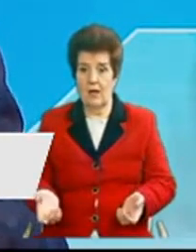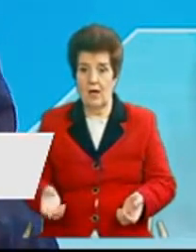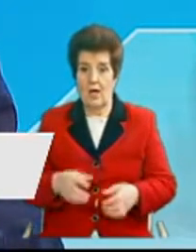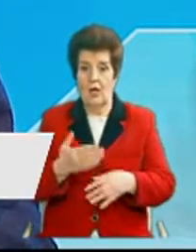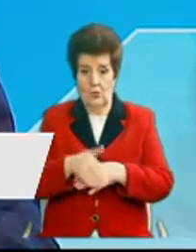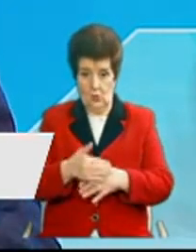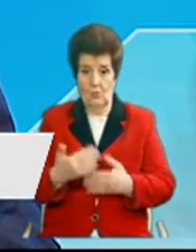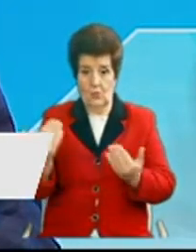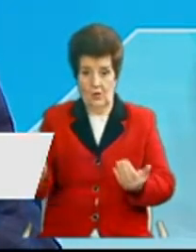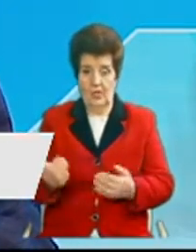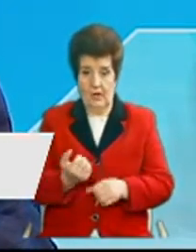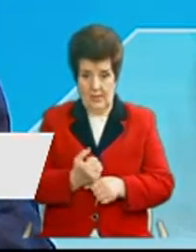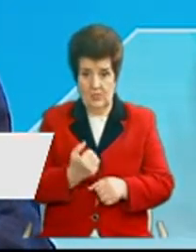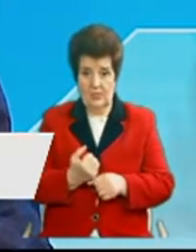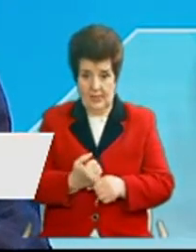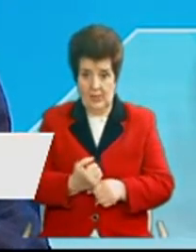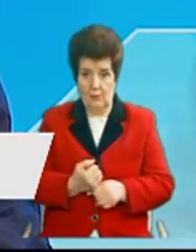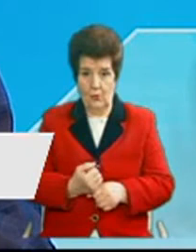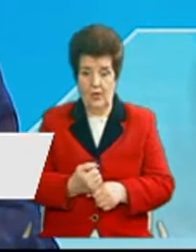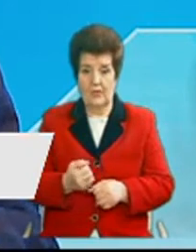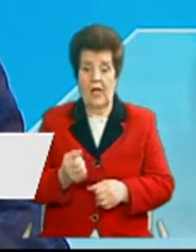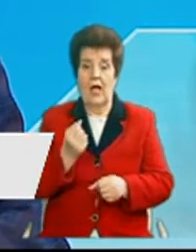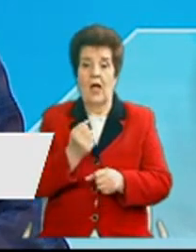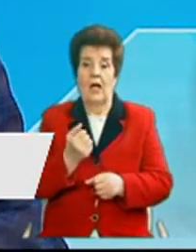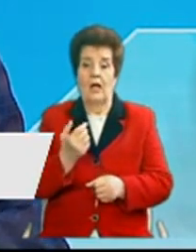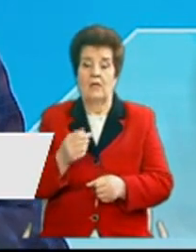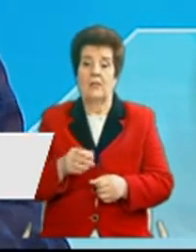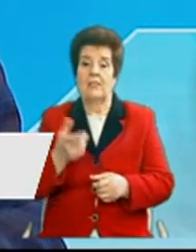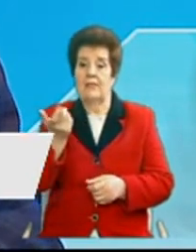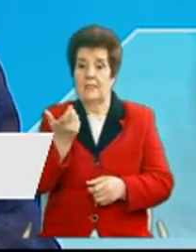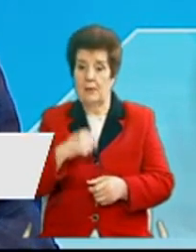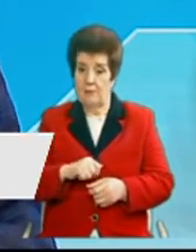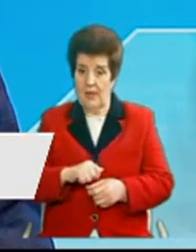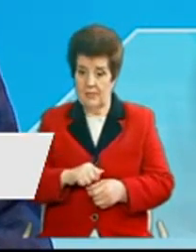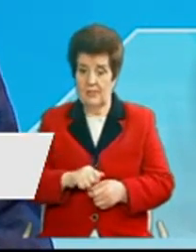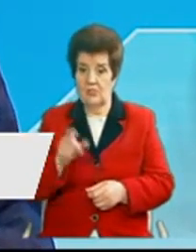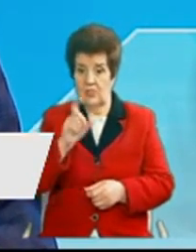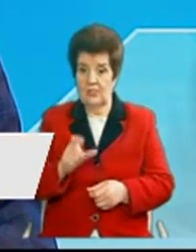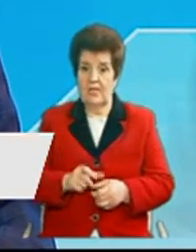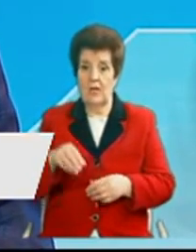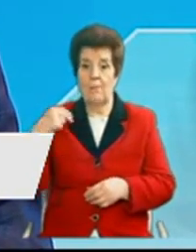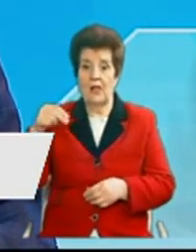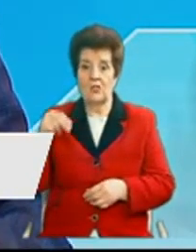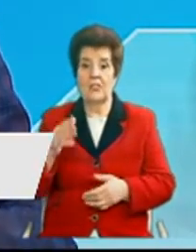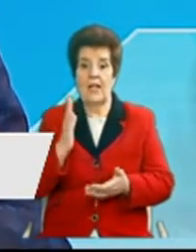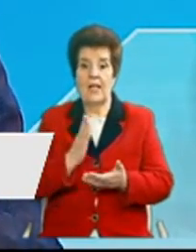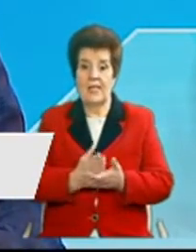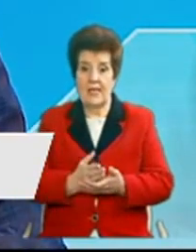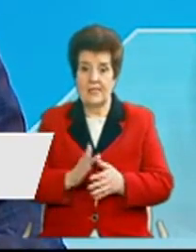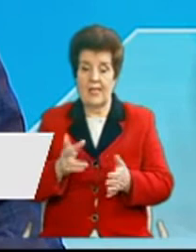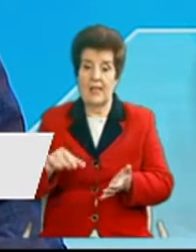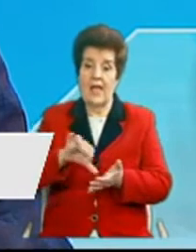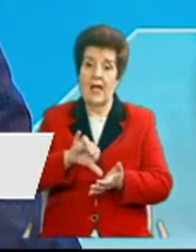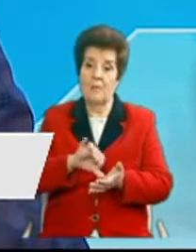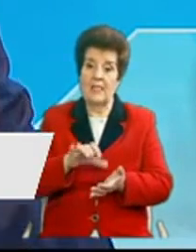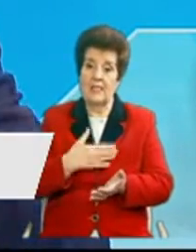și crede că acestea ar trebui să fie atribuțiile. Stimați cetățeni, președintele Republicii Moldova este cel care ne reprezintă